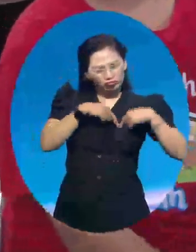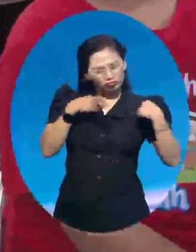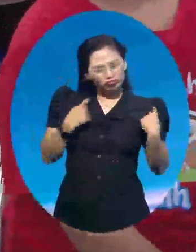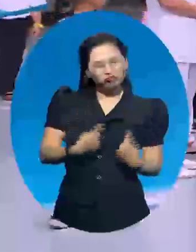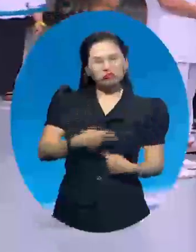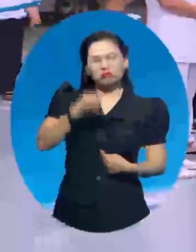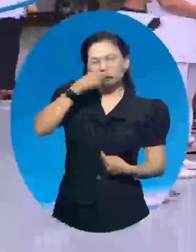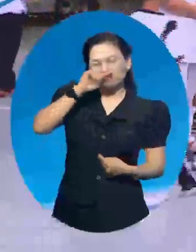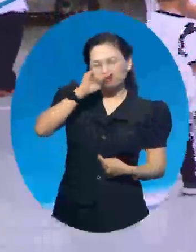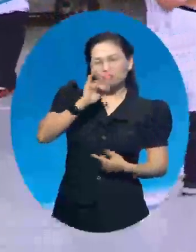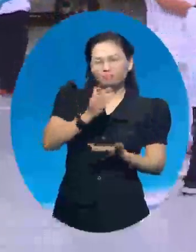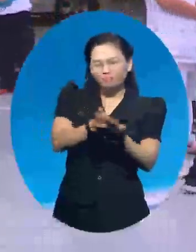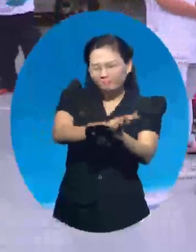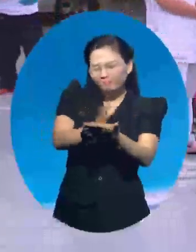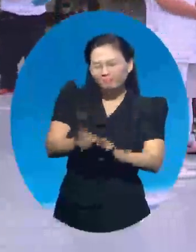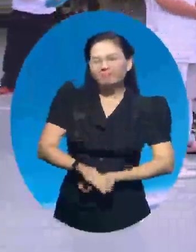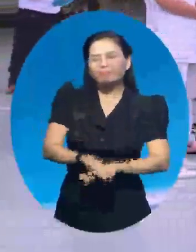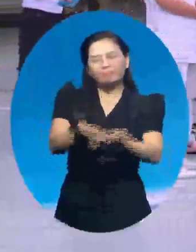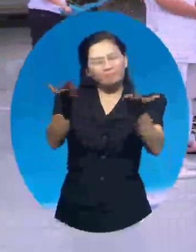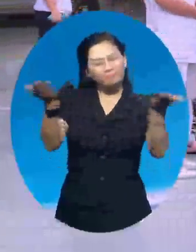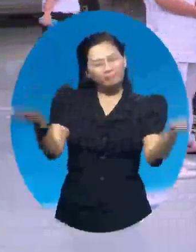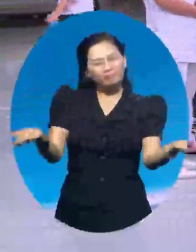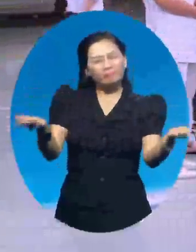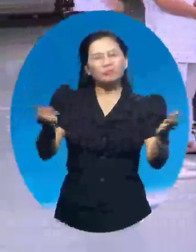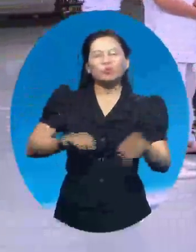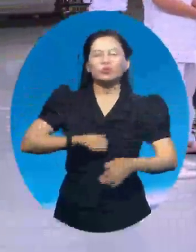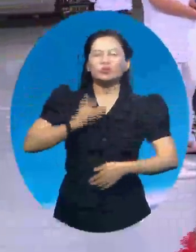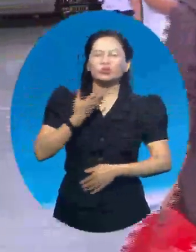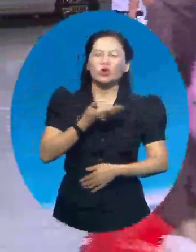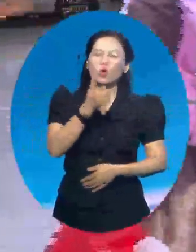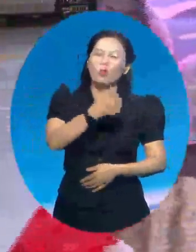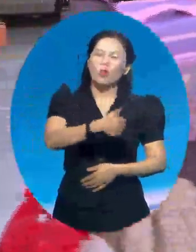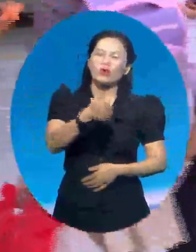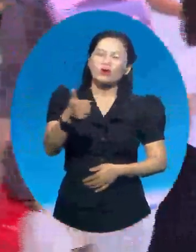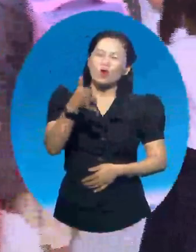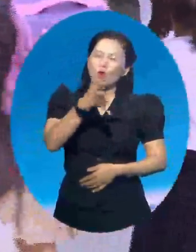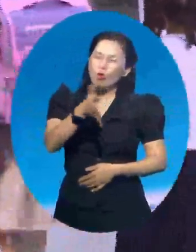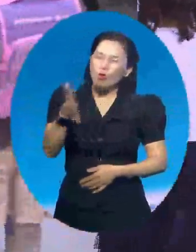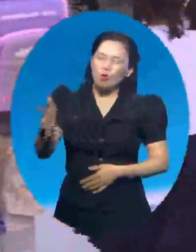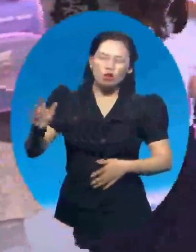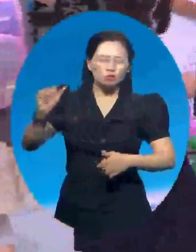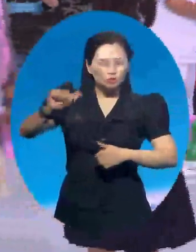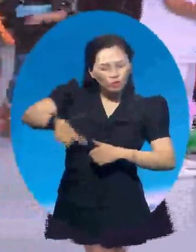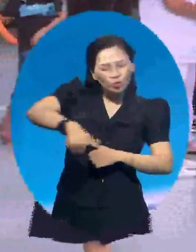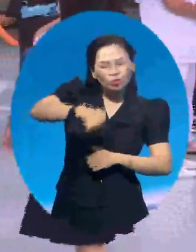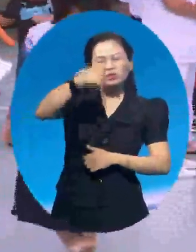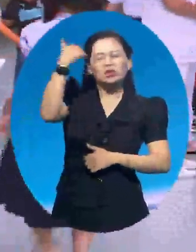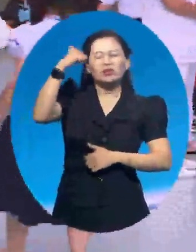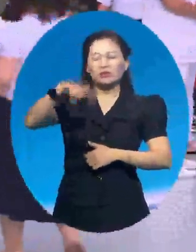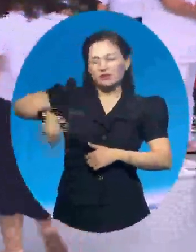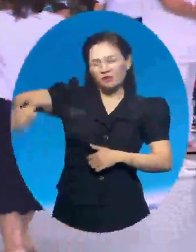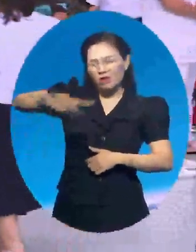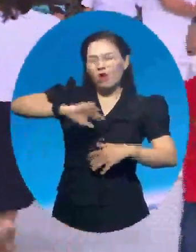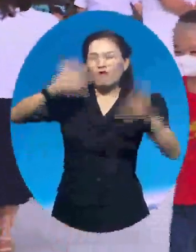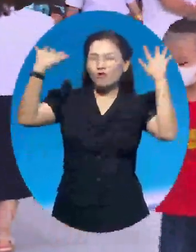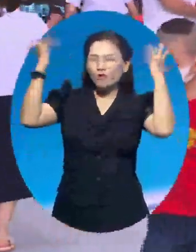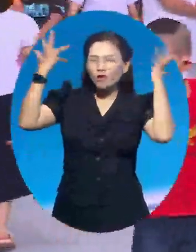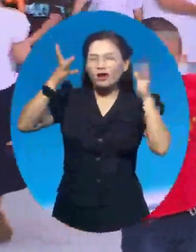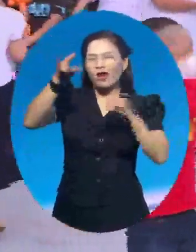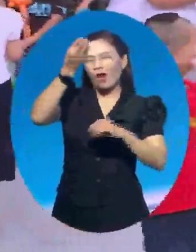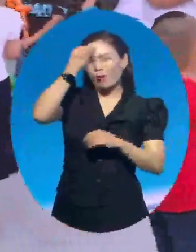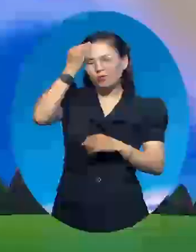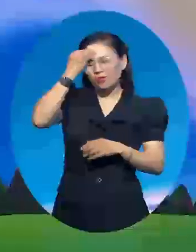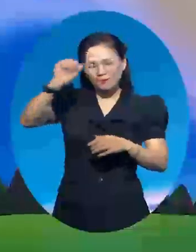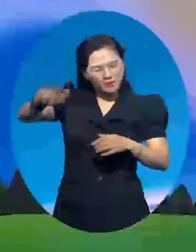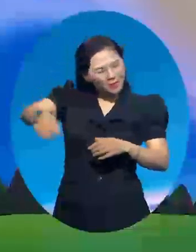sẻ và giúp nhau trong cái cuộc sống mỗi ngày sẽ tốt hơn và các con được vui chơi, được học tập ngày càng